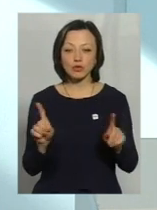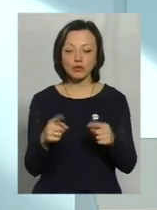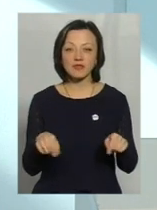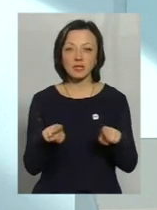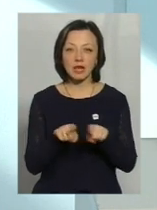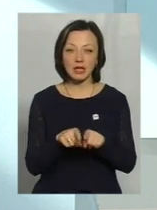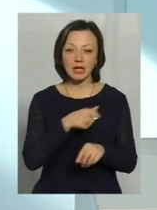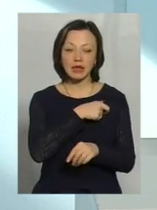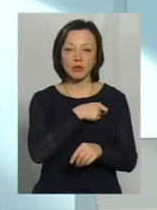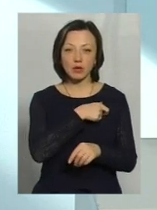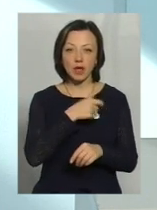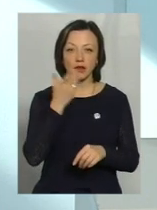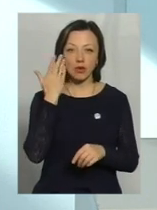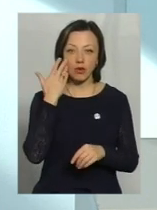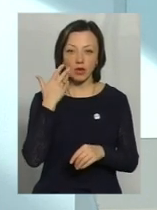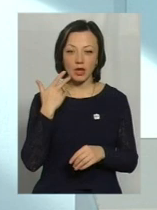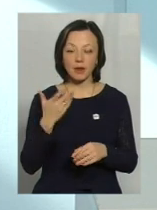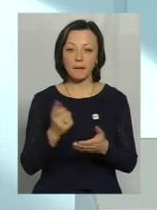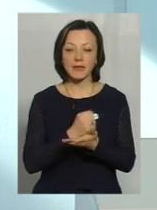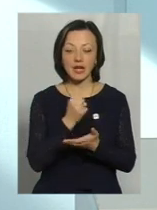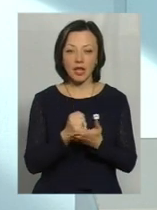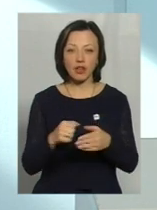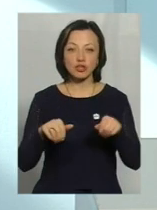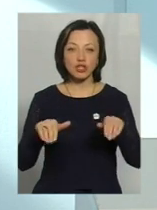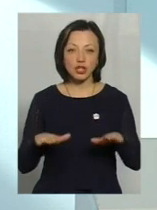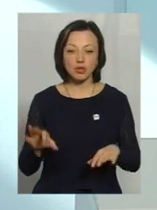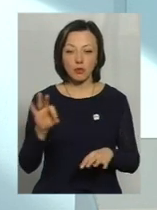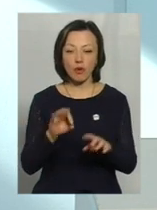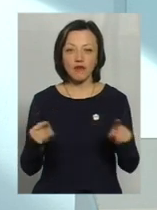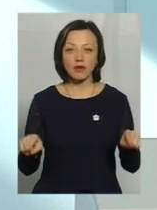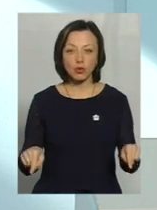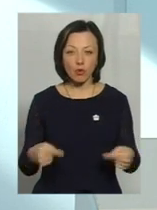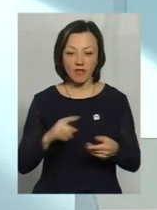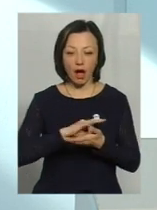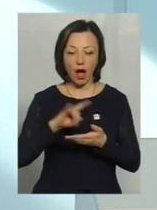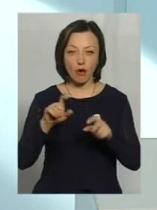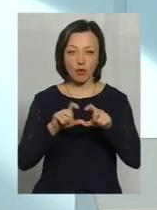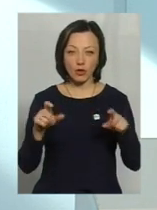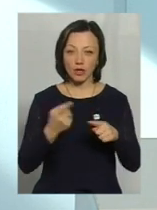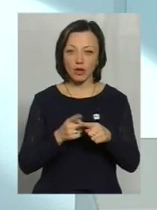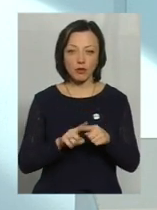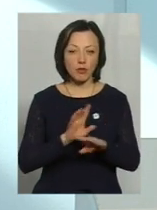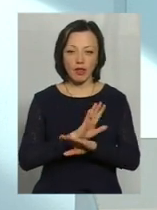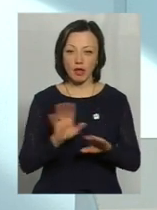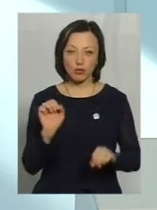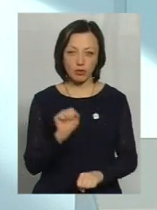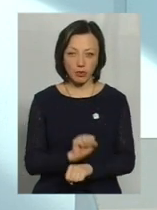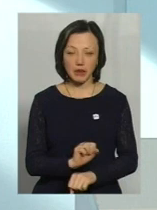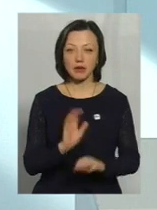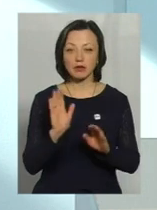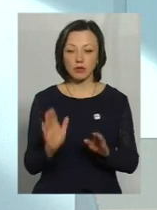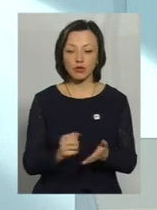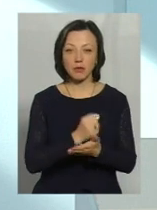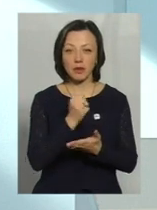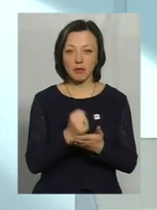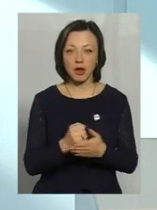все-таки депутати, коли прийнявши рішення по відновленню аеропорту, вони на цьому не зупиняться, а вони будуть